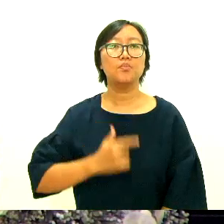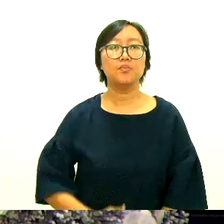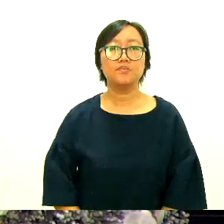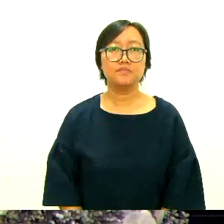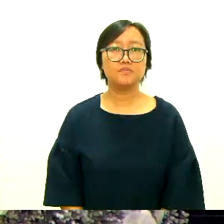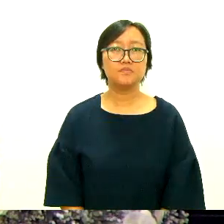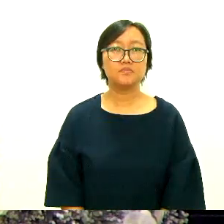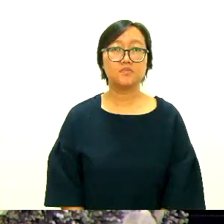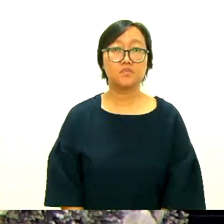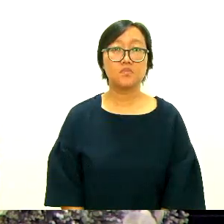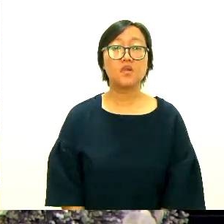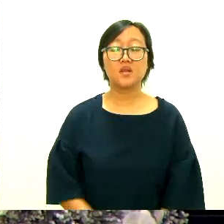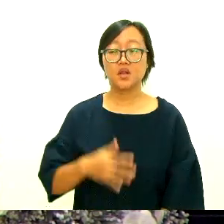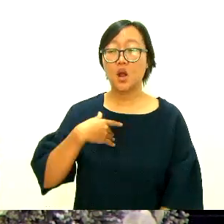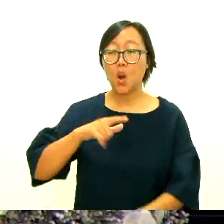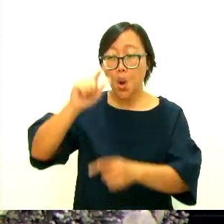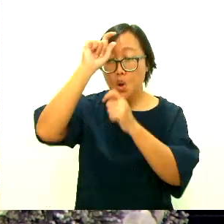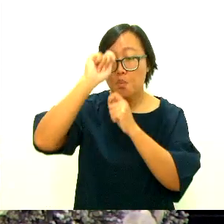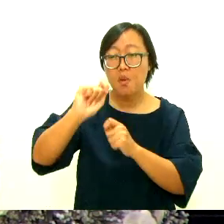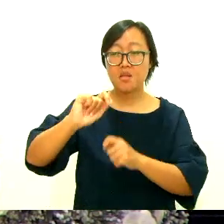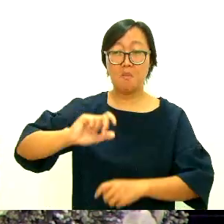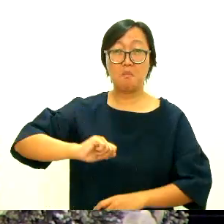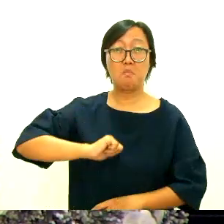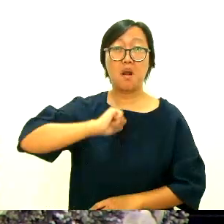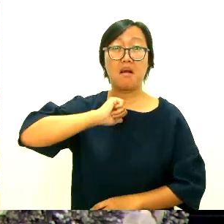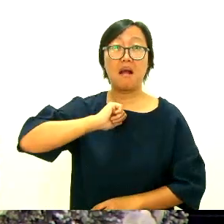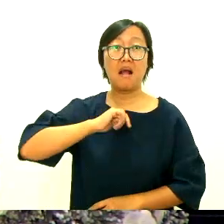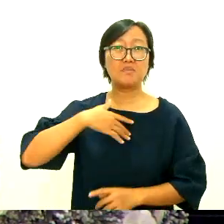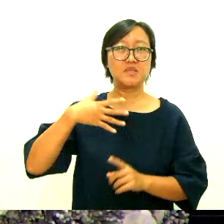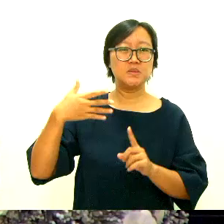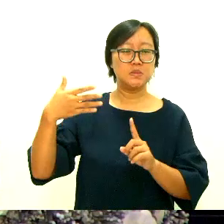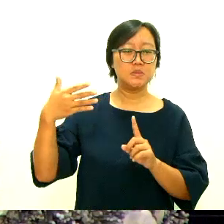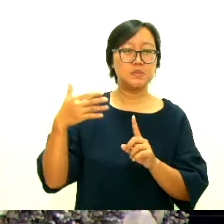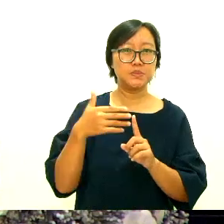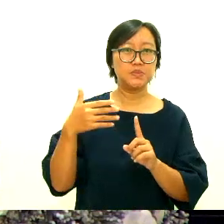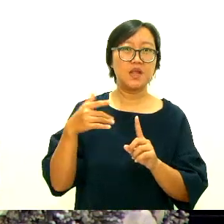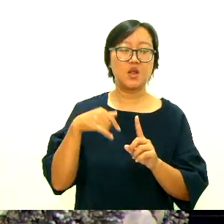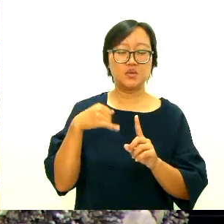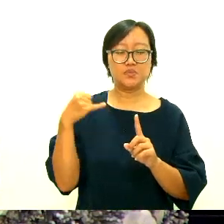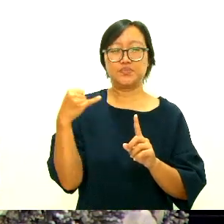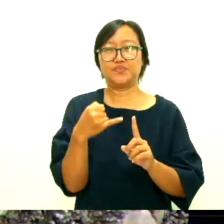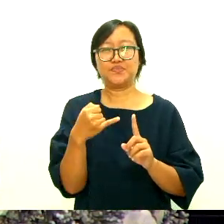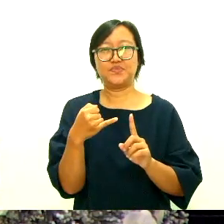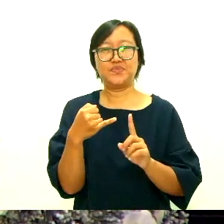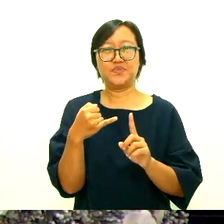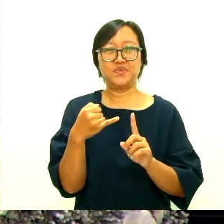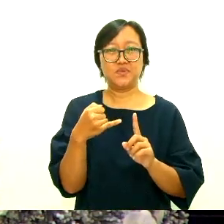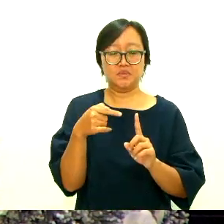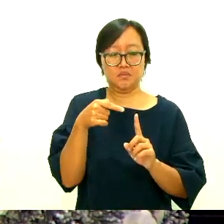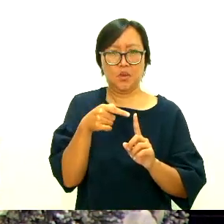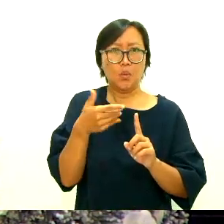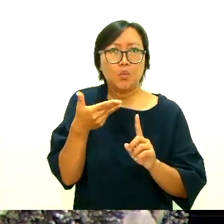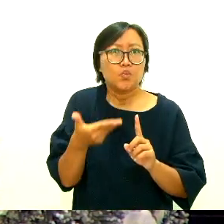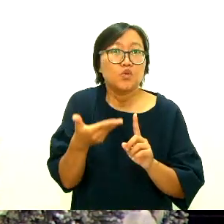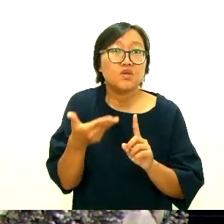Hai saat Kehormatan dan kebanggaan seperti itu diganggu apalagi dilecehkan orang bisa bertindak